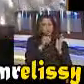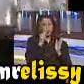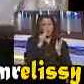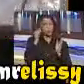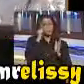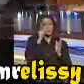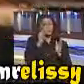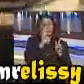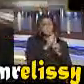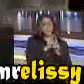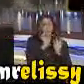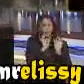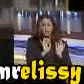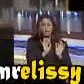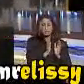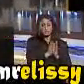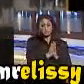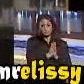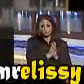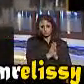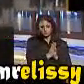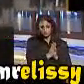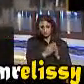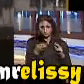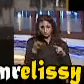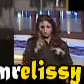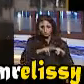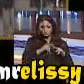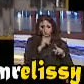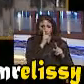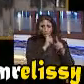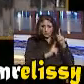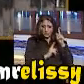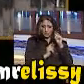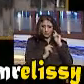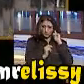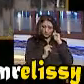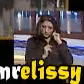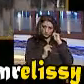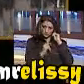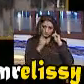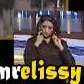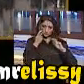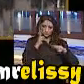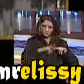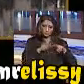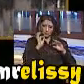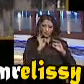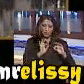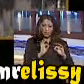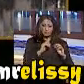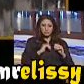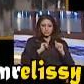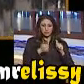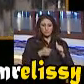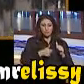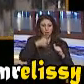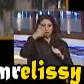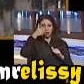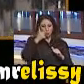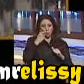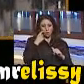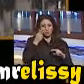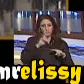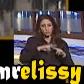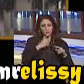الأقسام والمعتقلات. الدكتور جمال عصمت نائب رئيس جامعة القاهرة أعلن أن الجامعة جاءت في المرتبة الأولى على